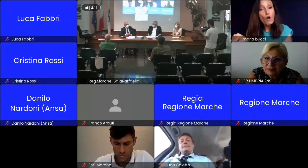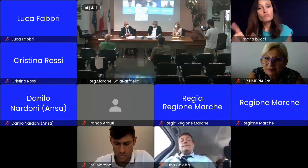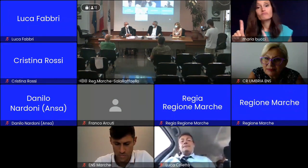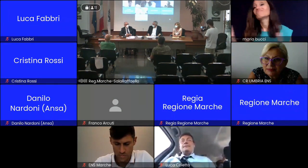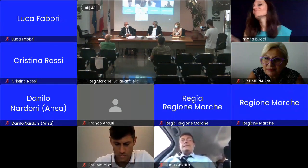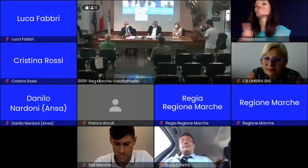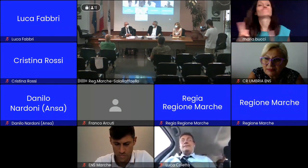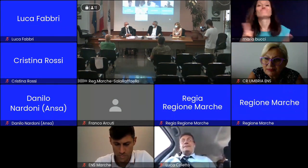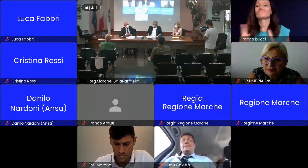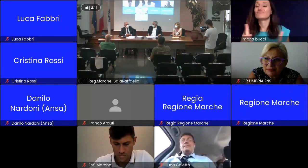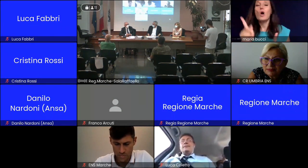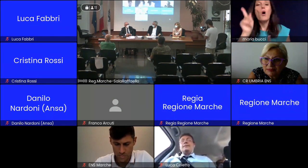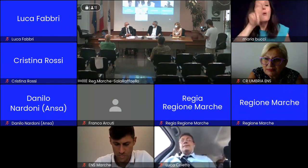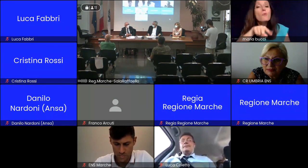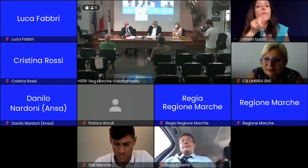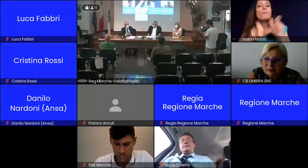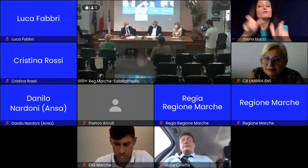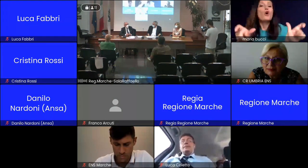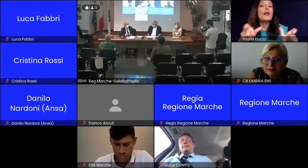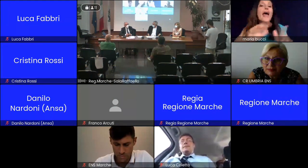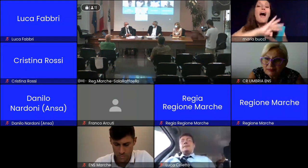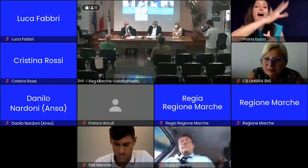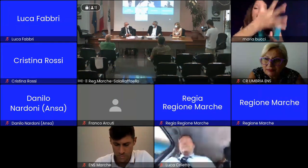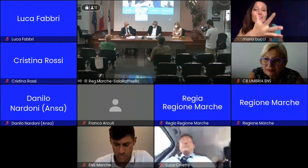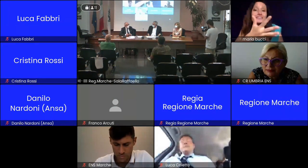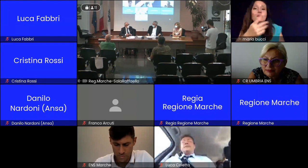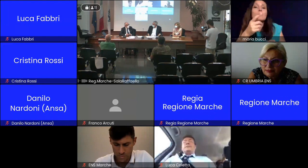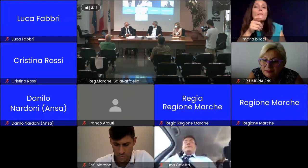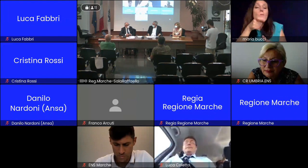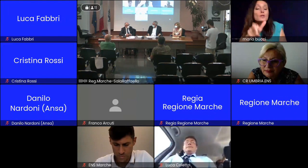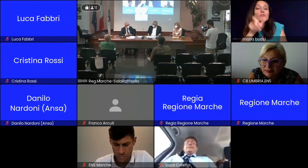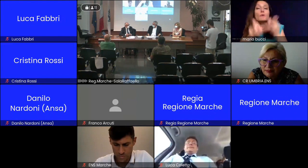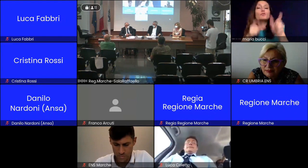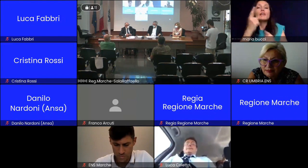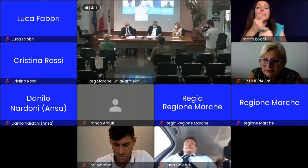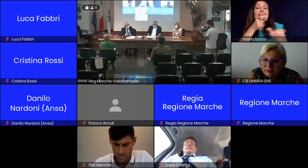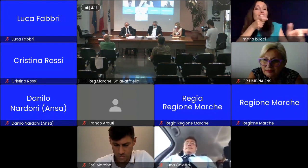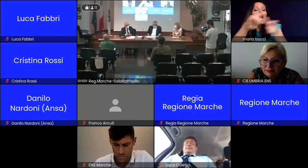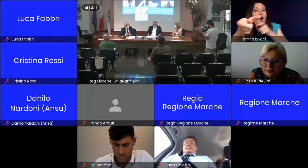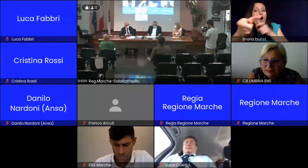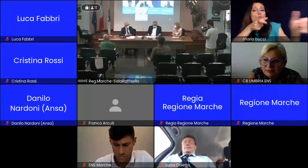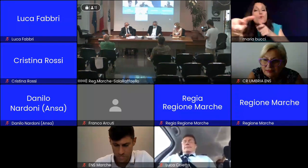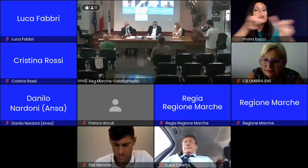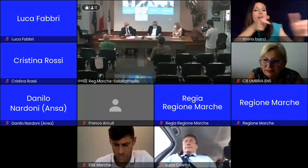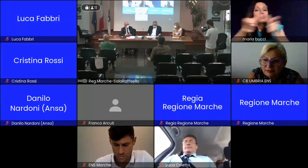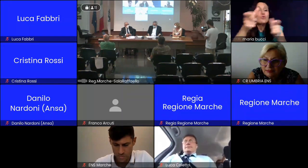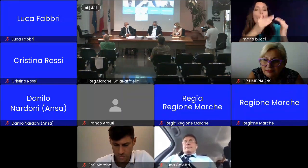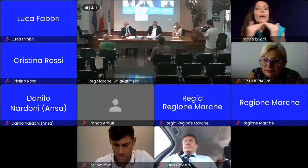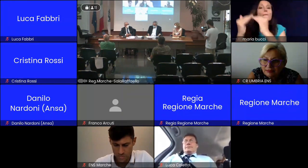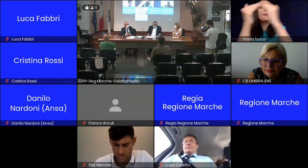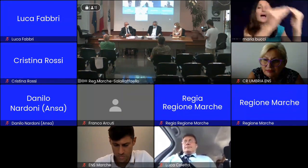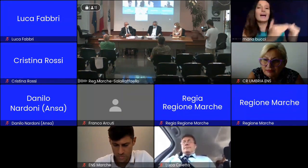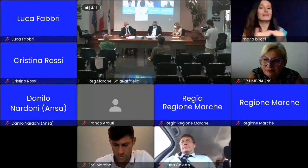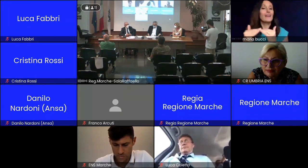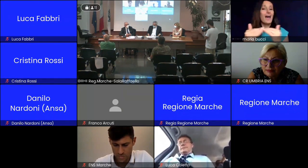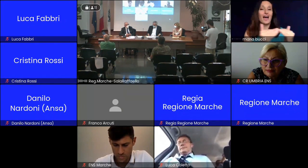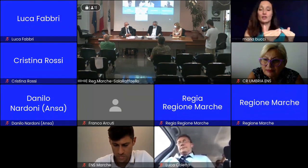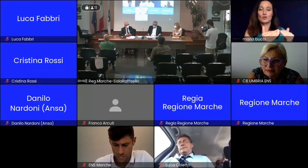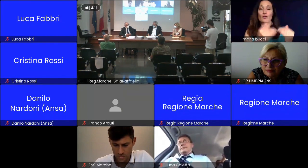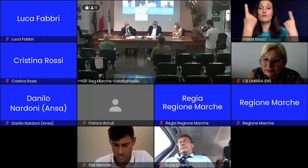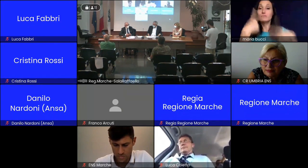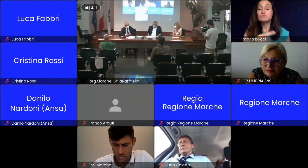nella società in condizioni di parità. Ed è bello che questo risultato sia ottenuto appunto